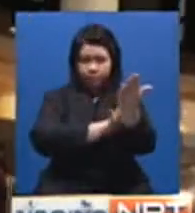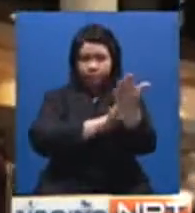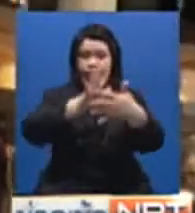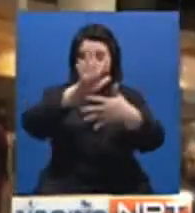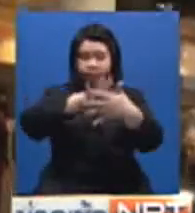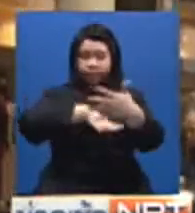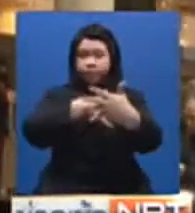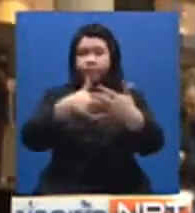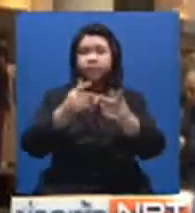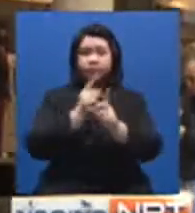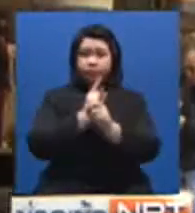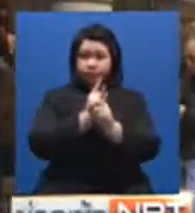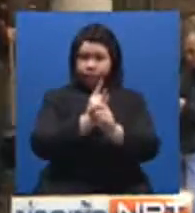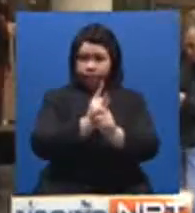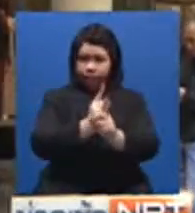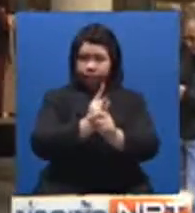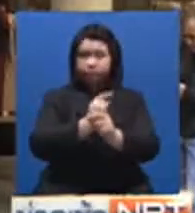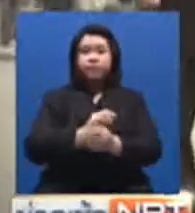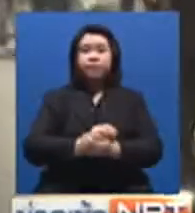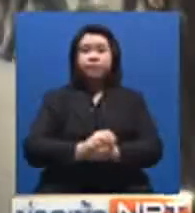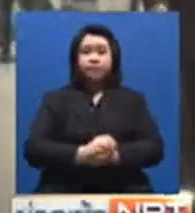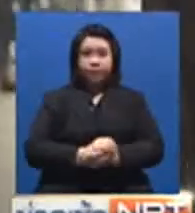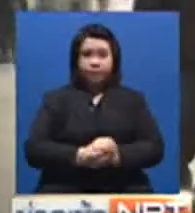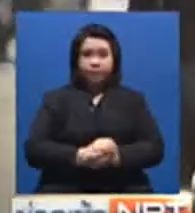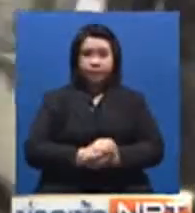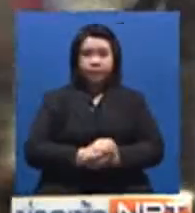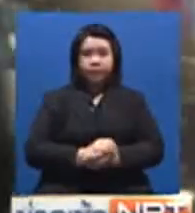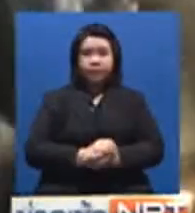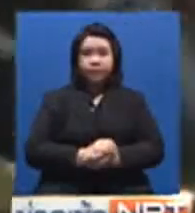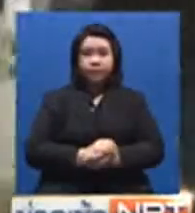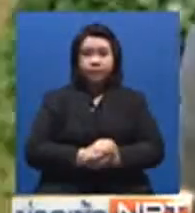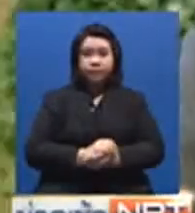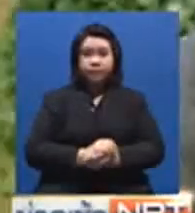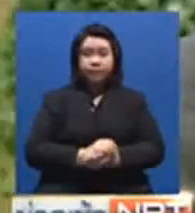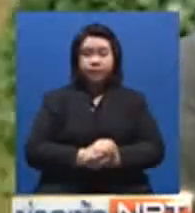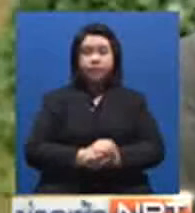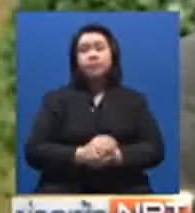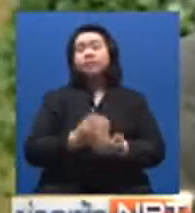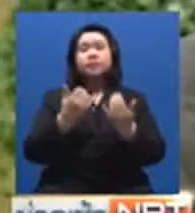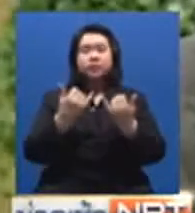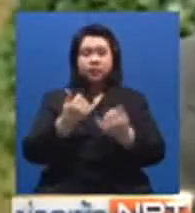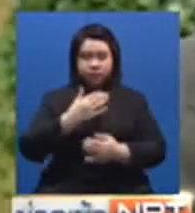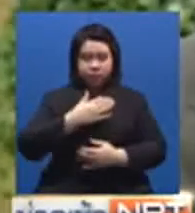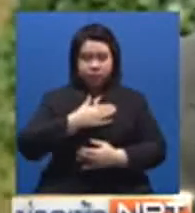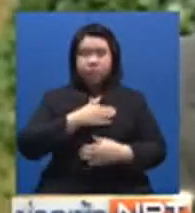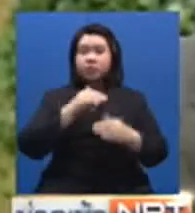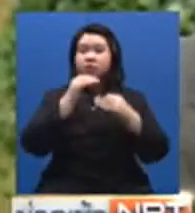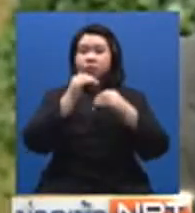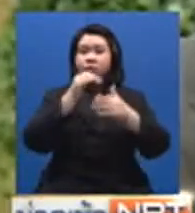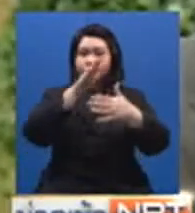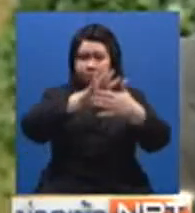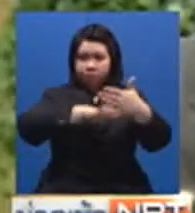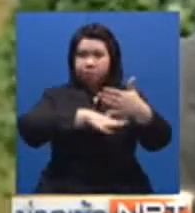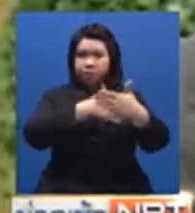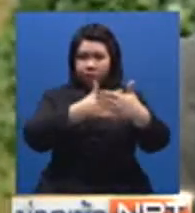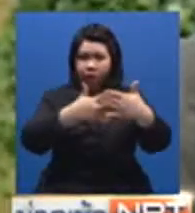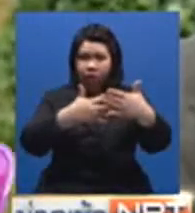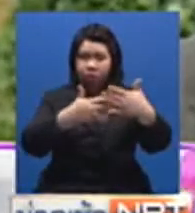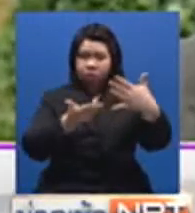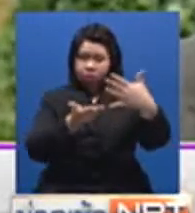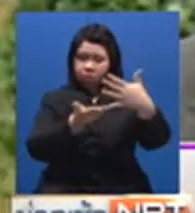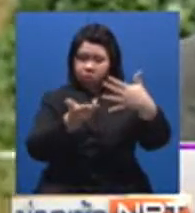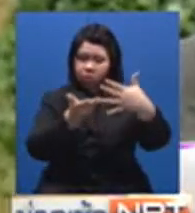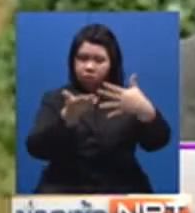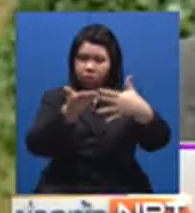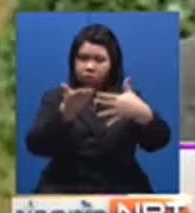แนวทางเดิมที่ระบุไว้ไปฟังเสียงนายกรัฐมนตรีค่ะ ผมกำหนดรถแบบแล้วมันขึ้นอยู่กับการดำเนินการทำได้อย่างไร